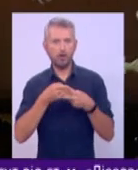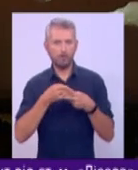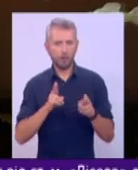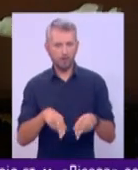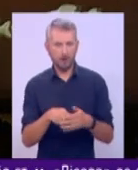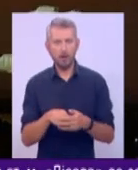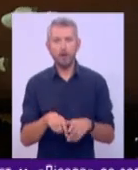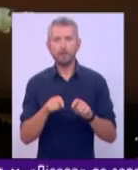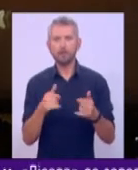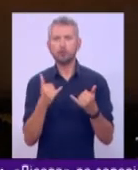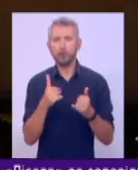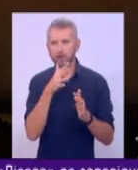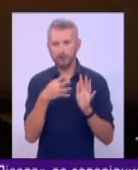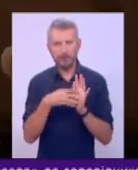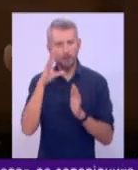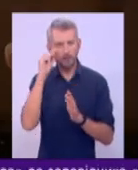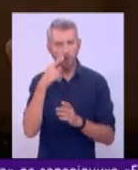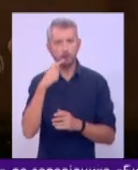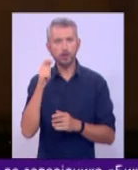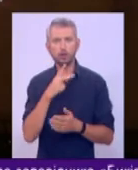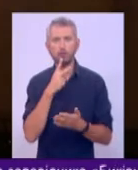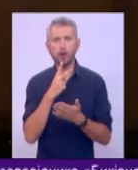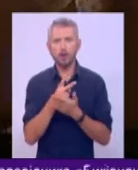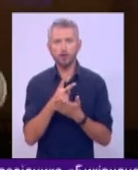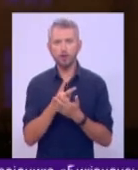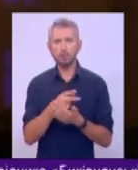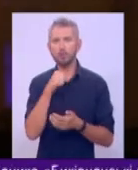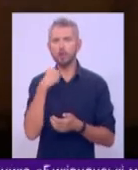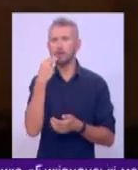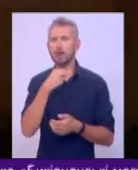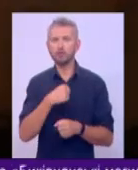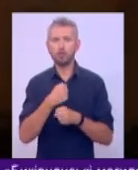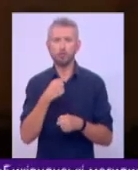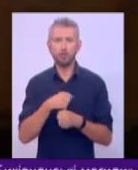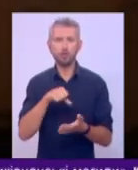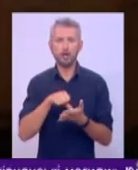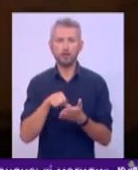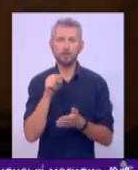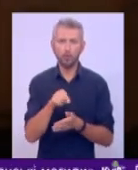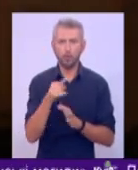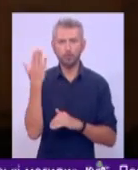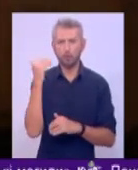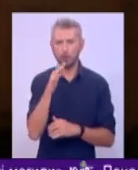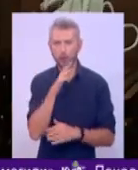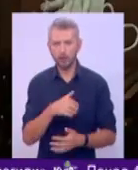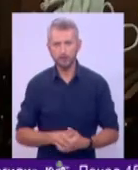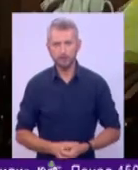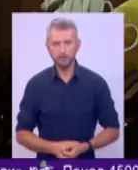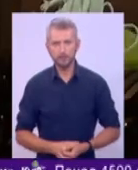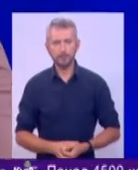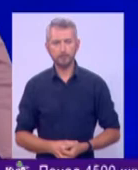відкриють фестиваль сьогодні о 9-й вечора. У неділю ж покажуть ретроспективу найкращих робіт учасників цього іменного років.